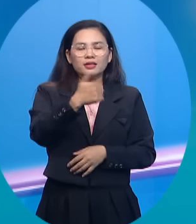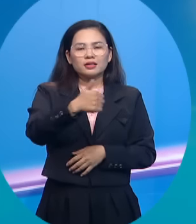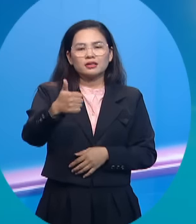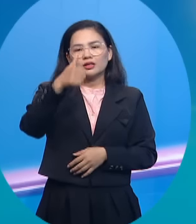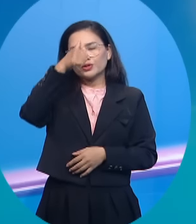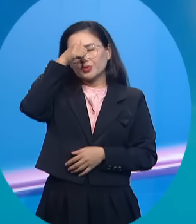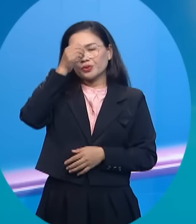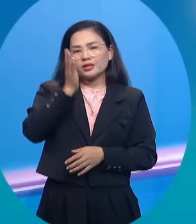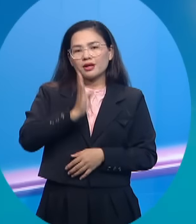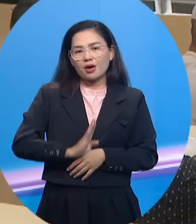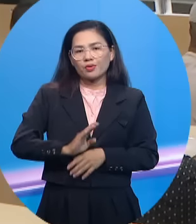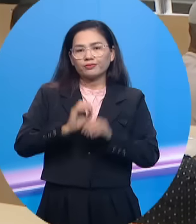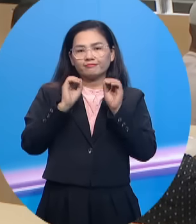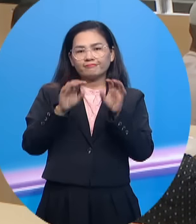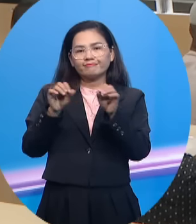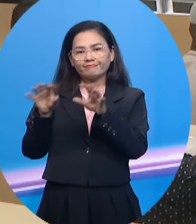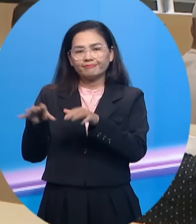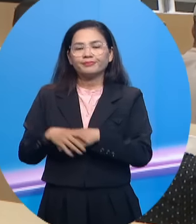26.